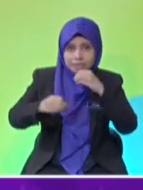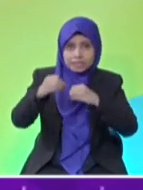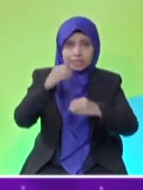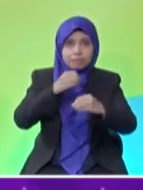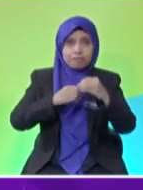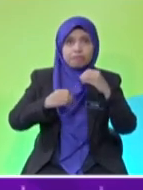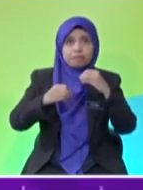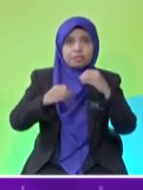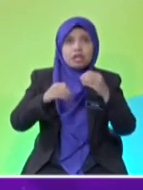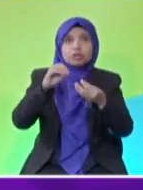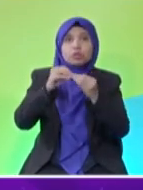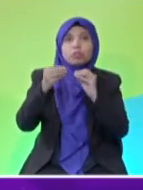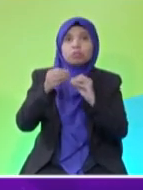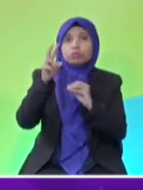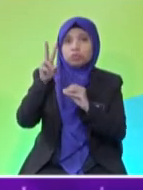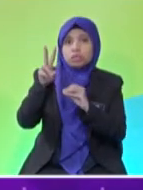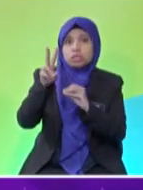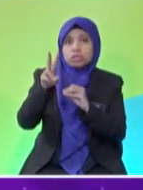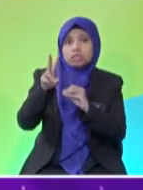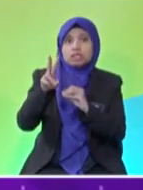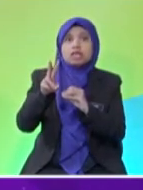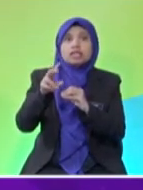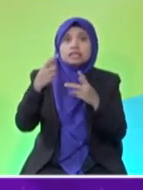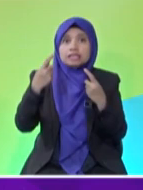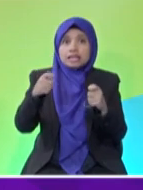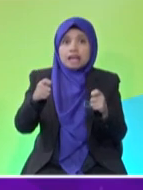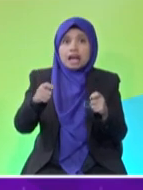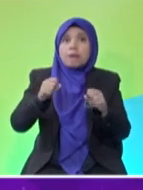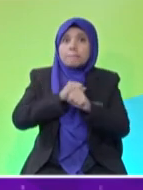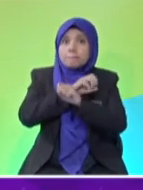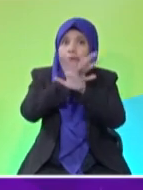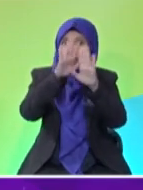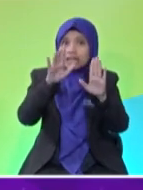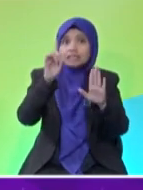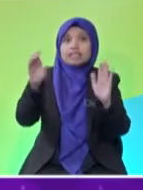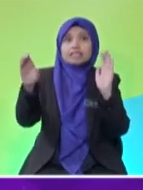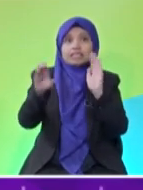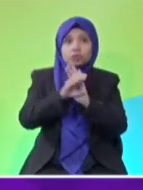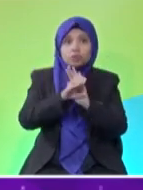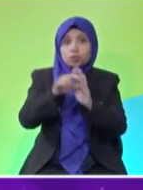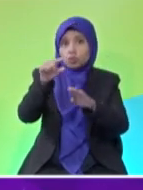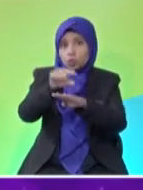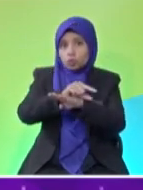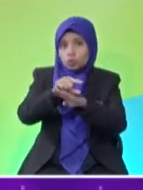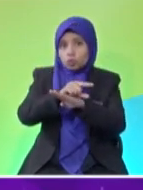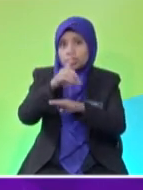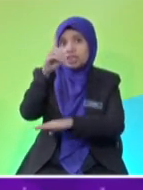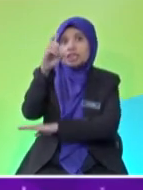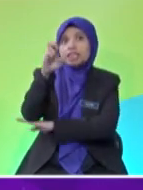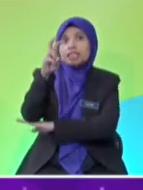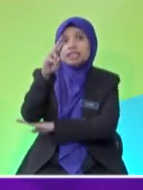yang kedua Mira juga telah menjelaskan dengan satu contoh menggunakan relay lain sebagai